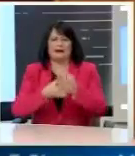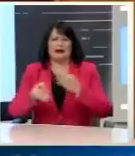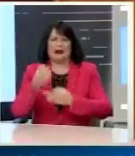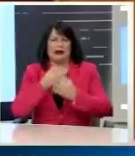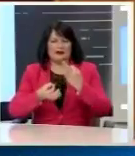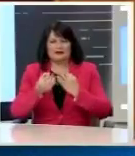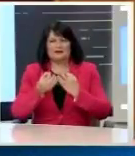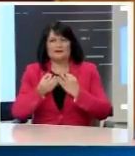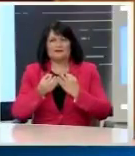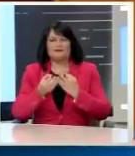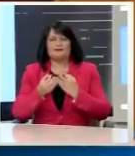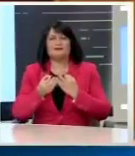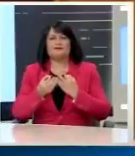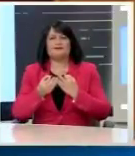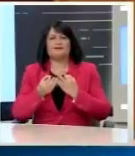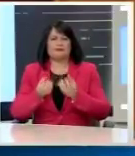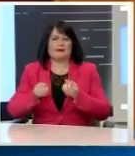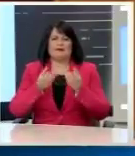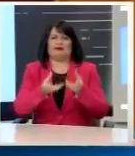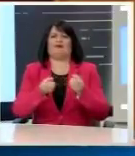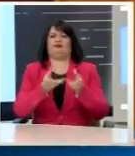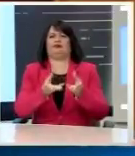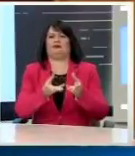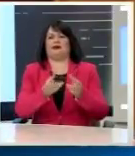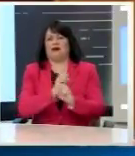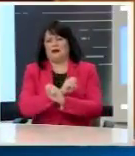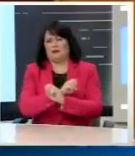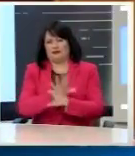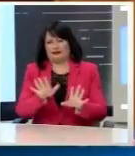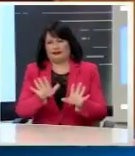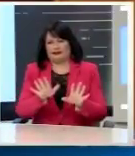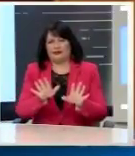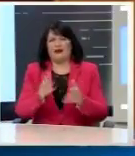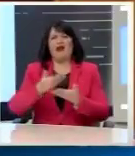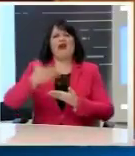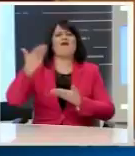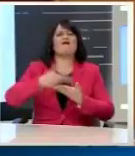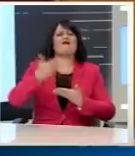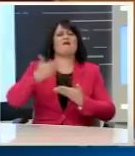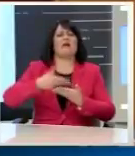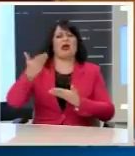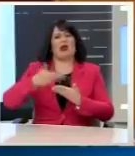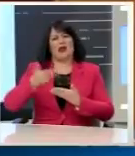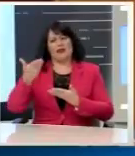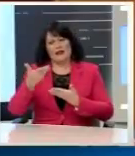τροφοδοτείτε ή να σας τροφοδοτούν με δημοσιεύματα